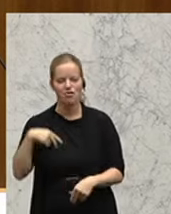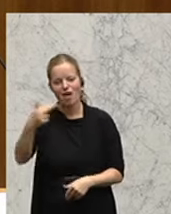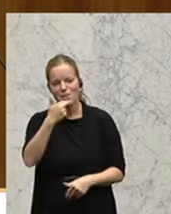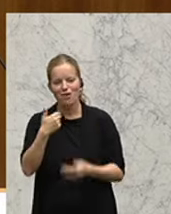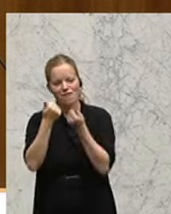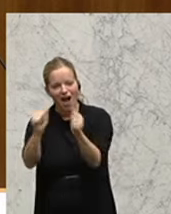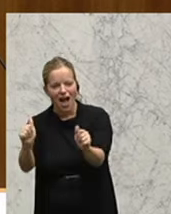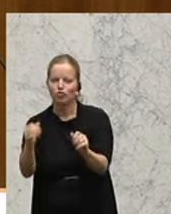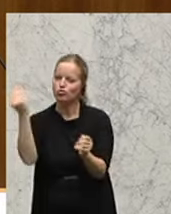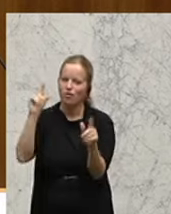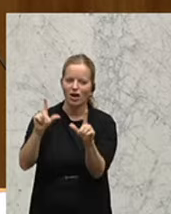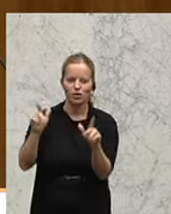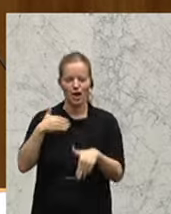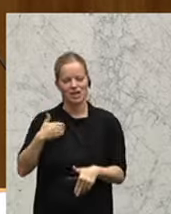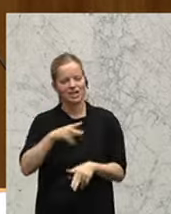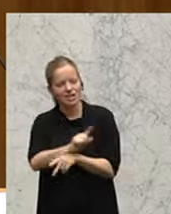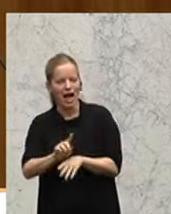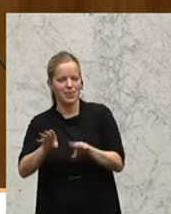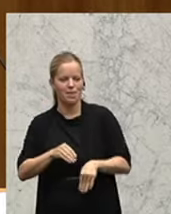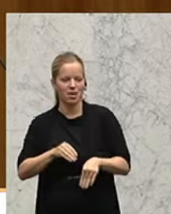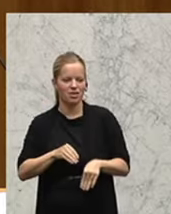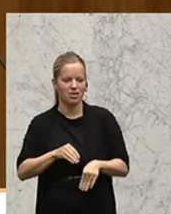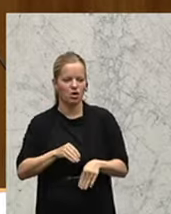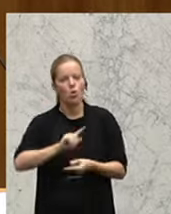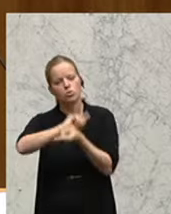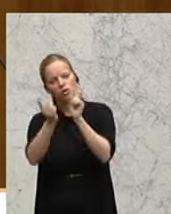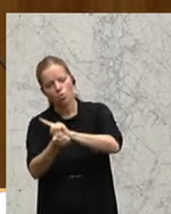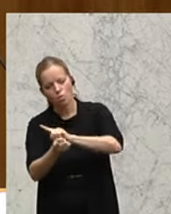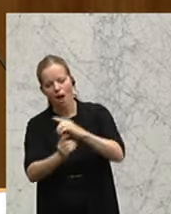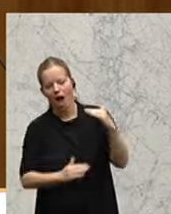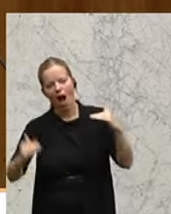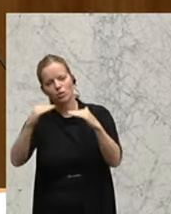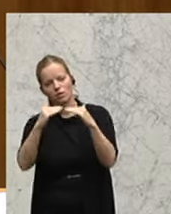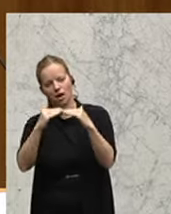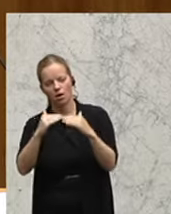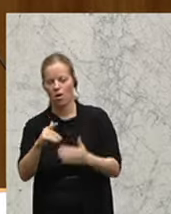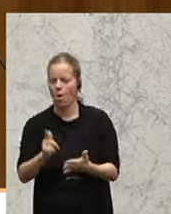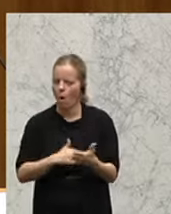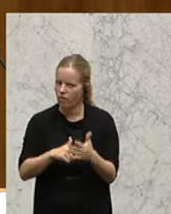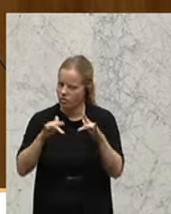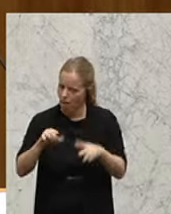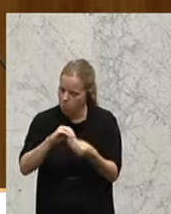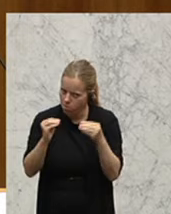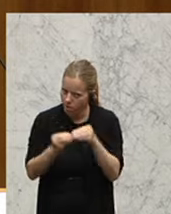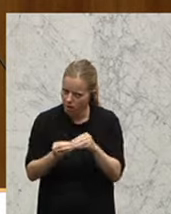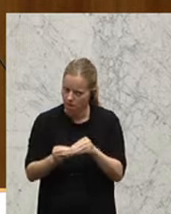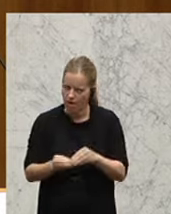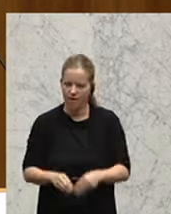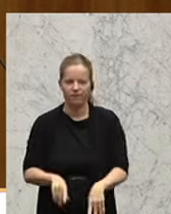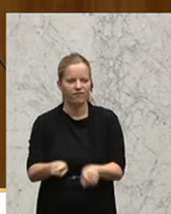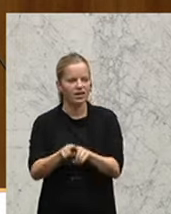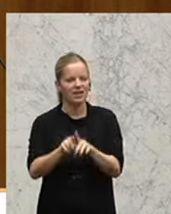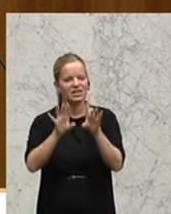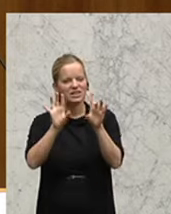Nachmittag freinehmen, wenn eine Schulveranstaltung ist und das dafür ein anderes Mal hereinarbeiten, dann kommen sie immer wieder in Konflikt mit der